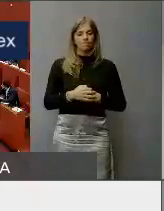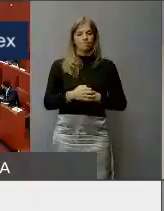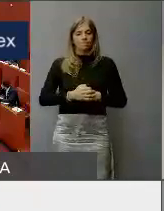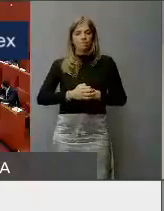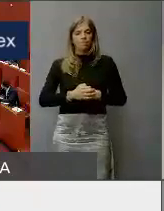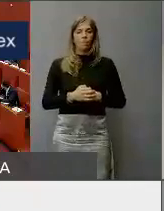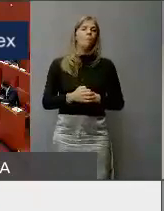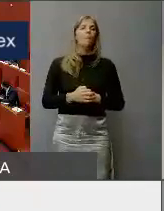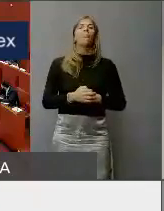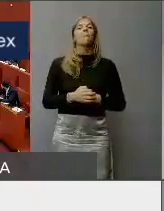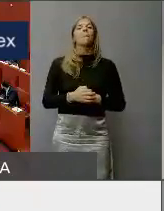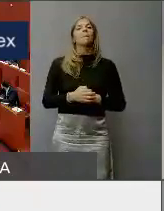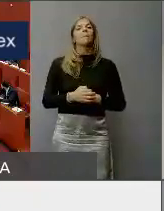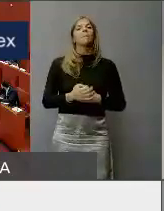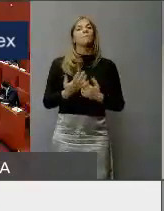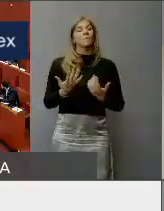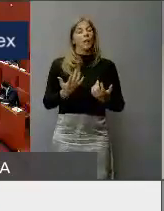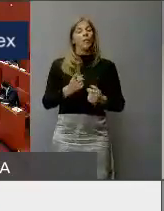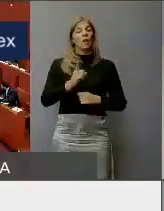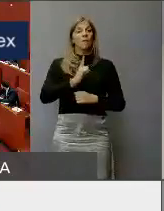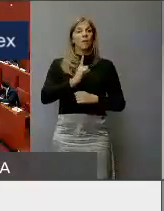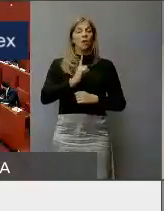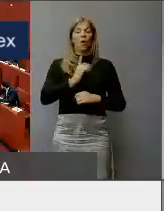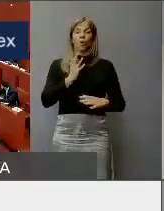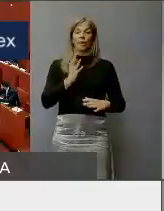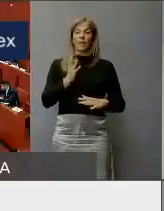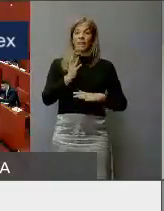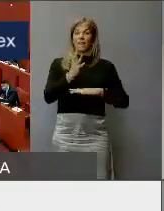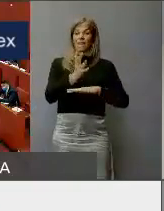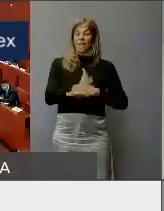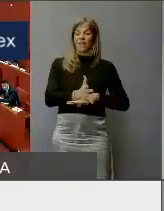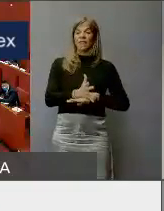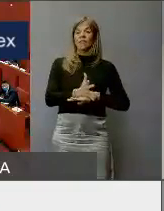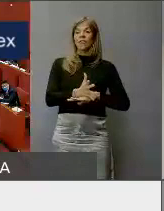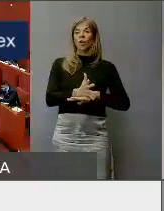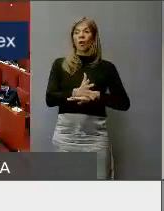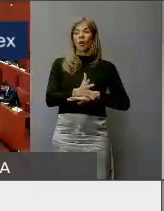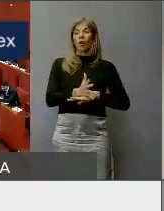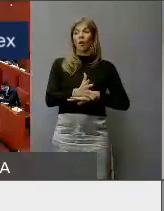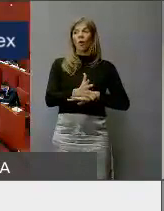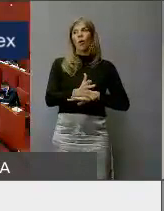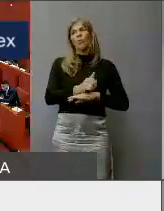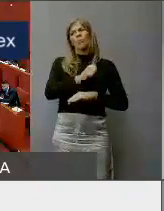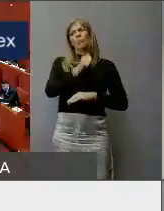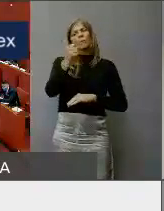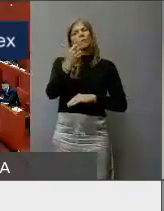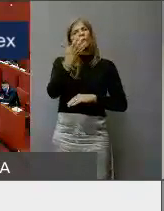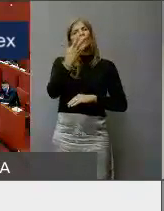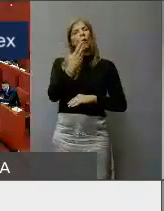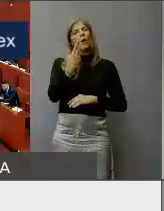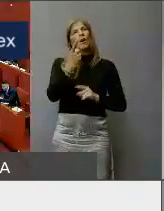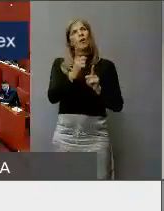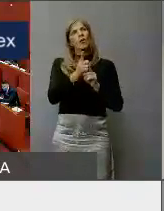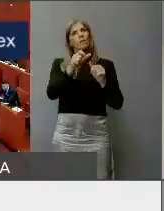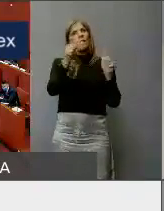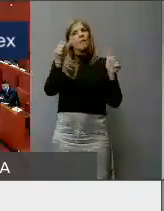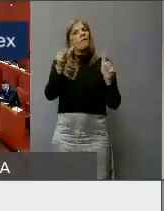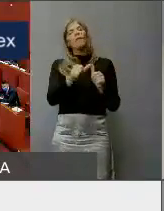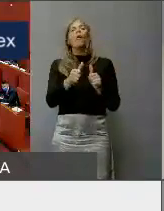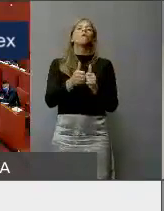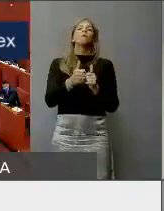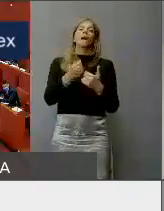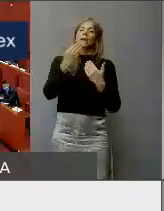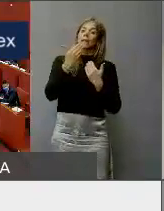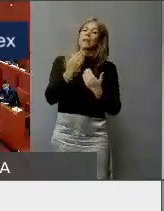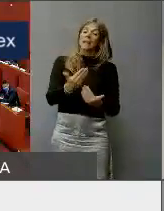questo mio intervento vuole essere tutto un intervento di ringraziamento per chi ha proposto questa pratica